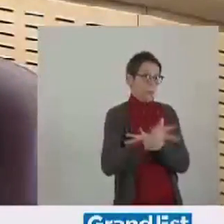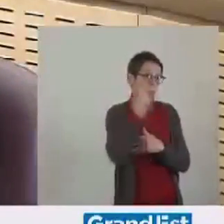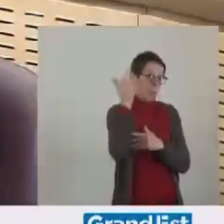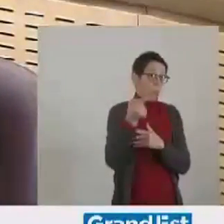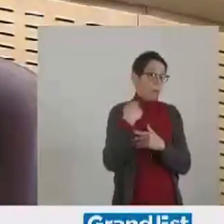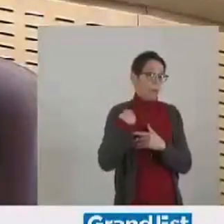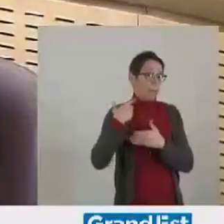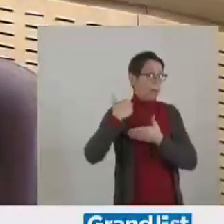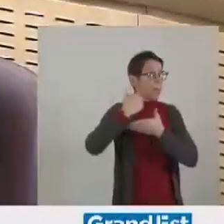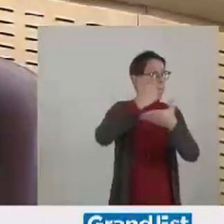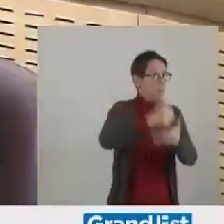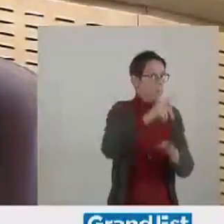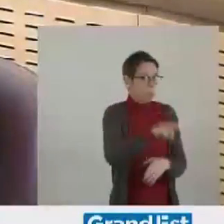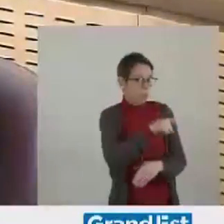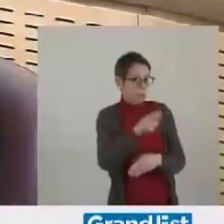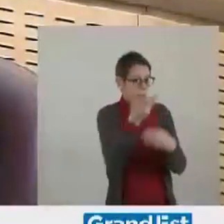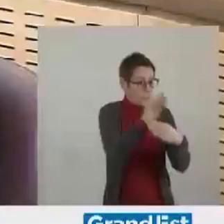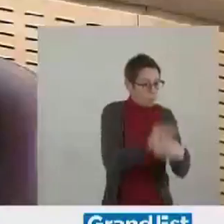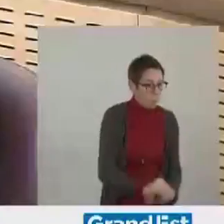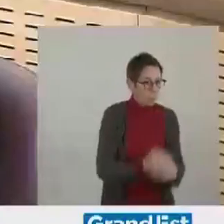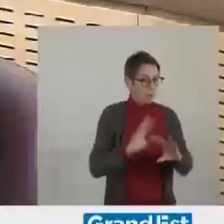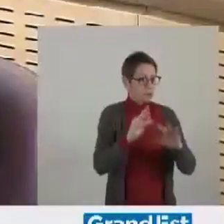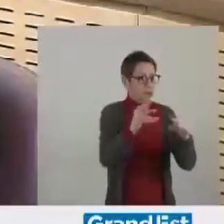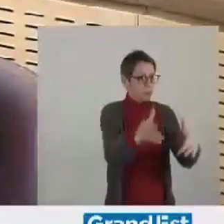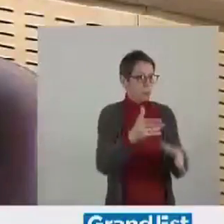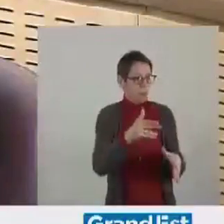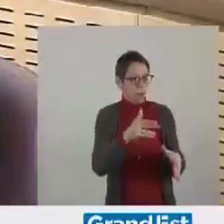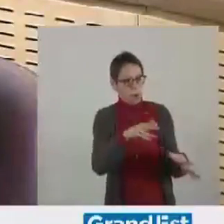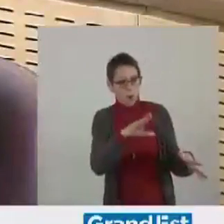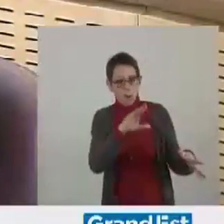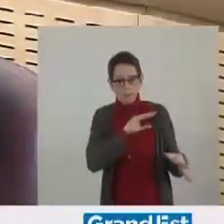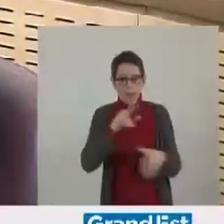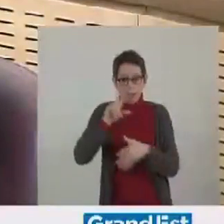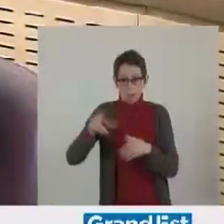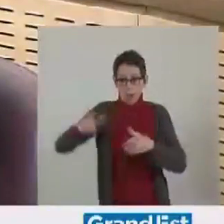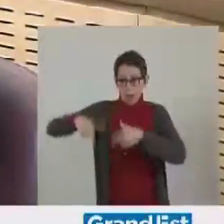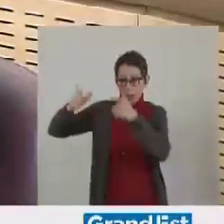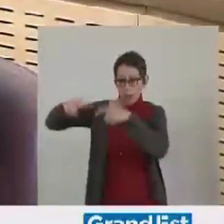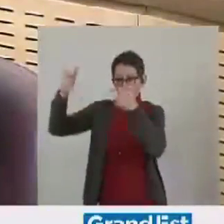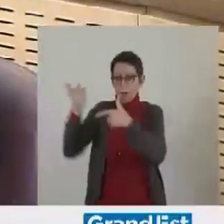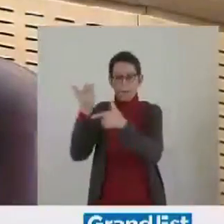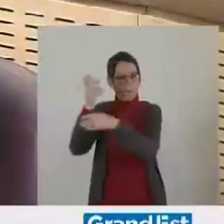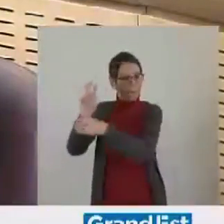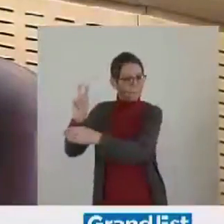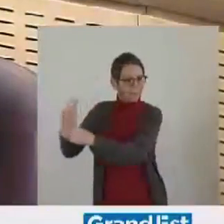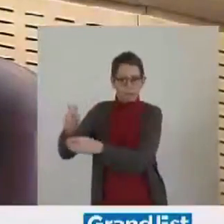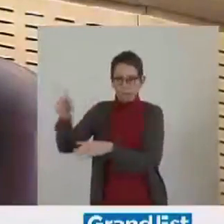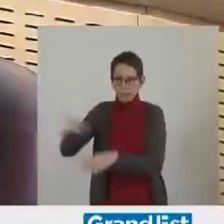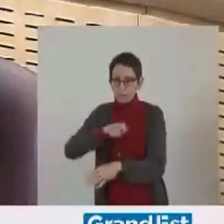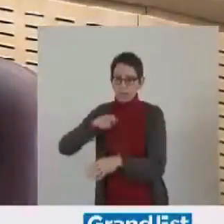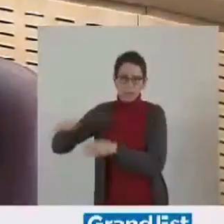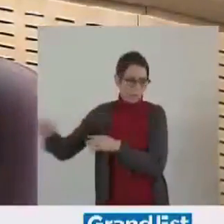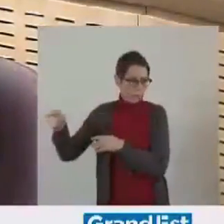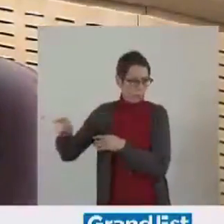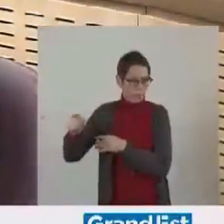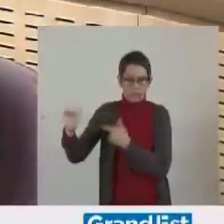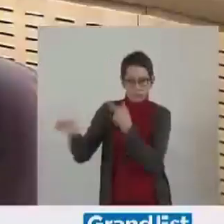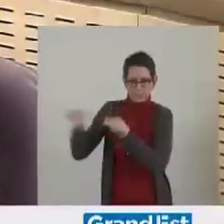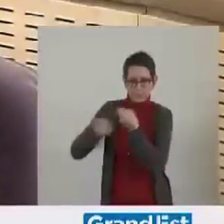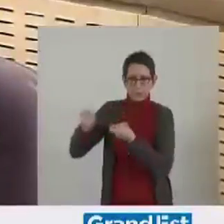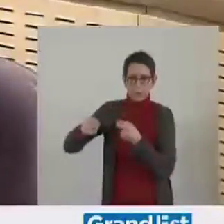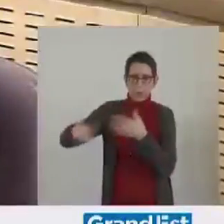patrimoine naturel, avec les 3 conservatoires d'espaces naturels de nos 3 anciennes régions qui ont la gestion de 12 000